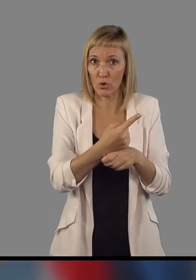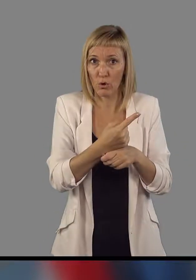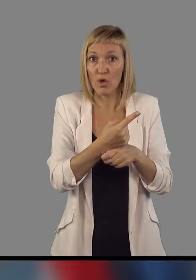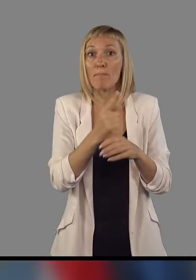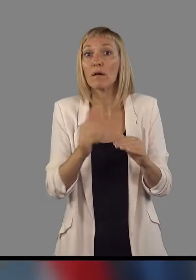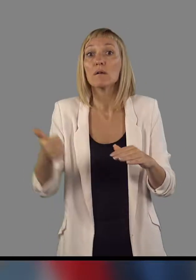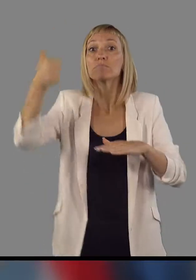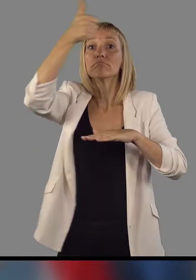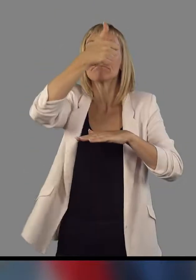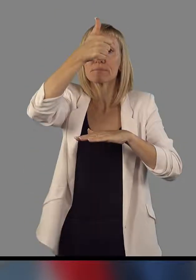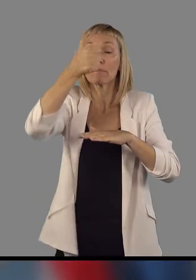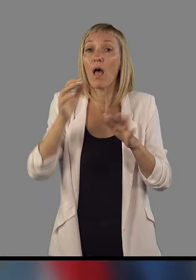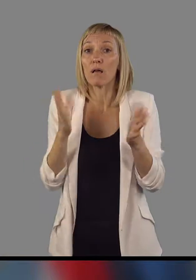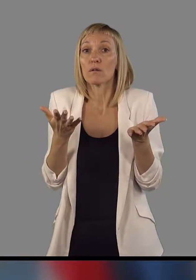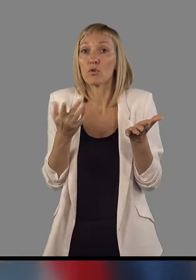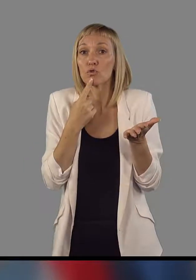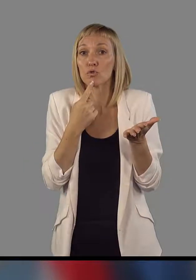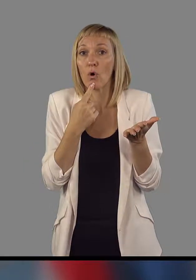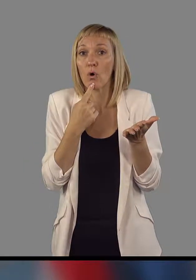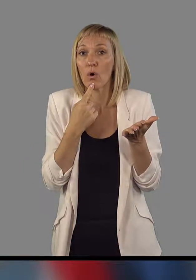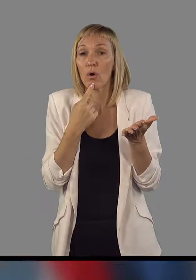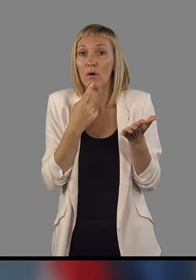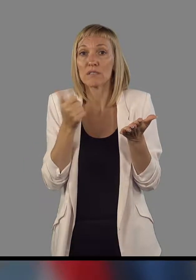samostojna, ampak nad njo je tudi samo